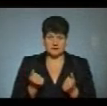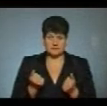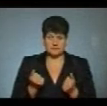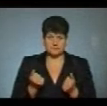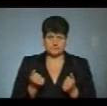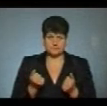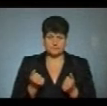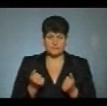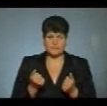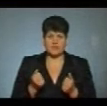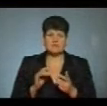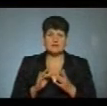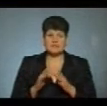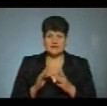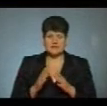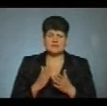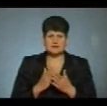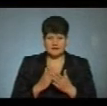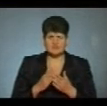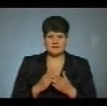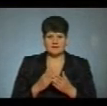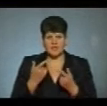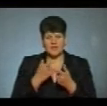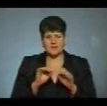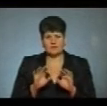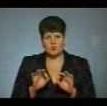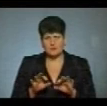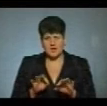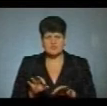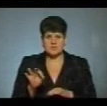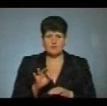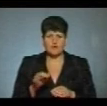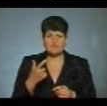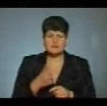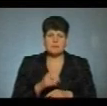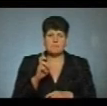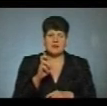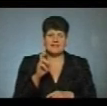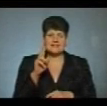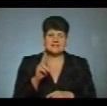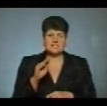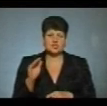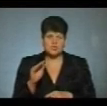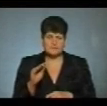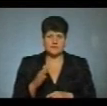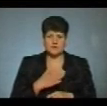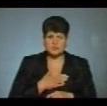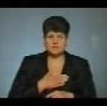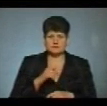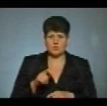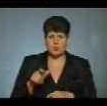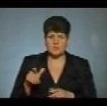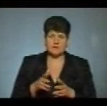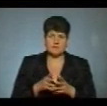По соцмережах ходить така інформація суто про вакцину БЦЖ, про те, що наші громадяни